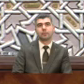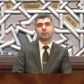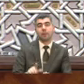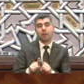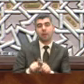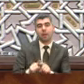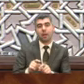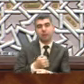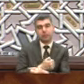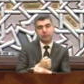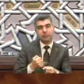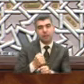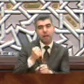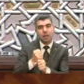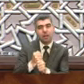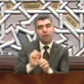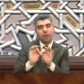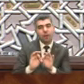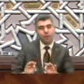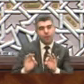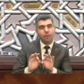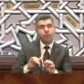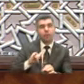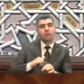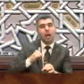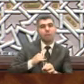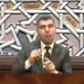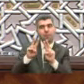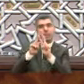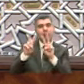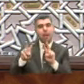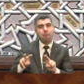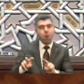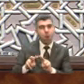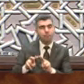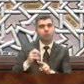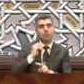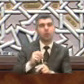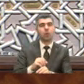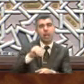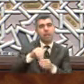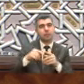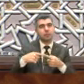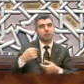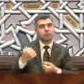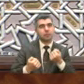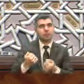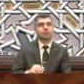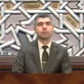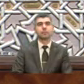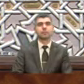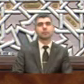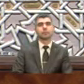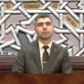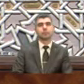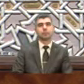بطاله الشباب من خريجي التعليم والتكوين المهني للسيدات والساده النواب المحترمين من فريق الاصاله والمعاصره،